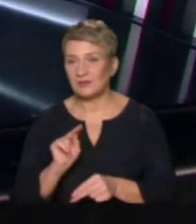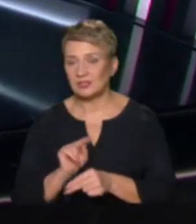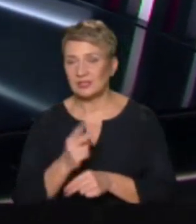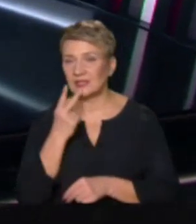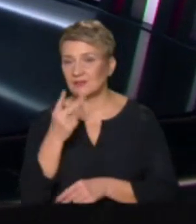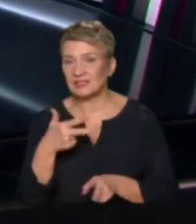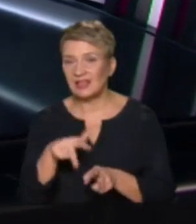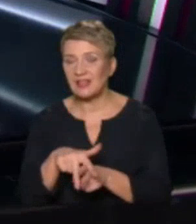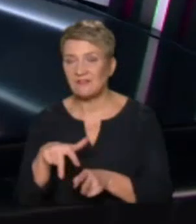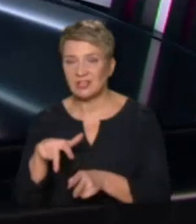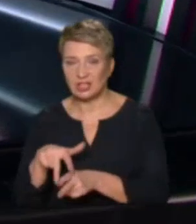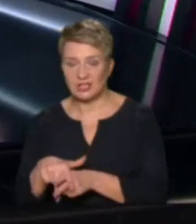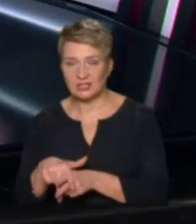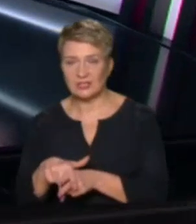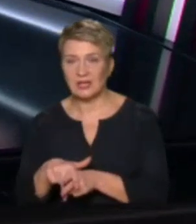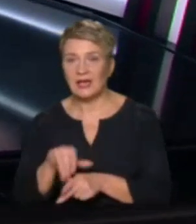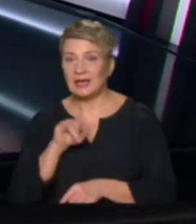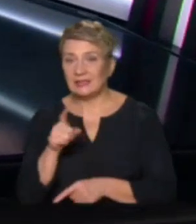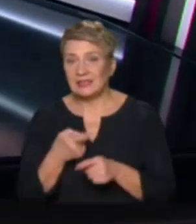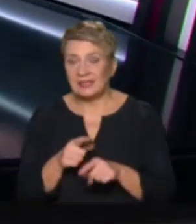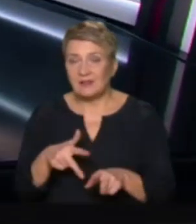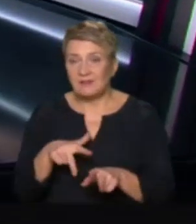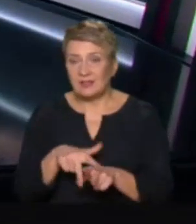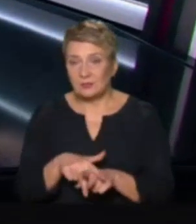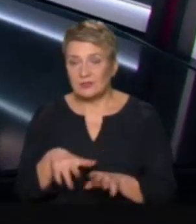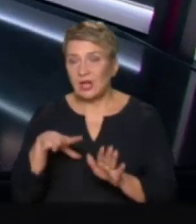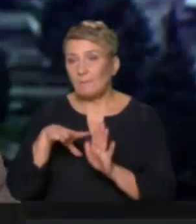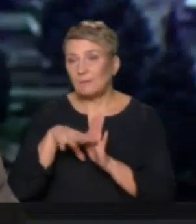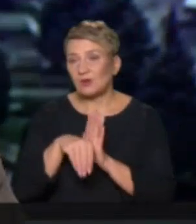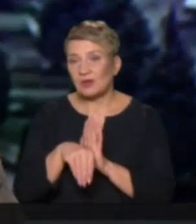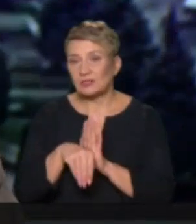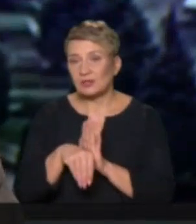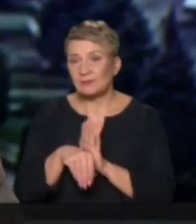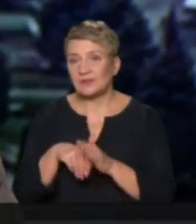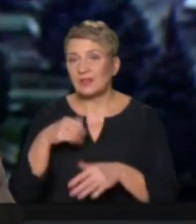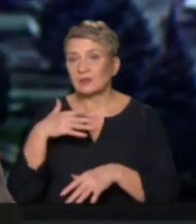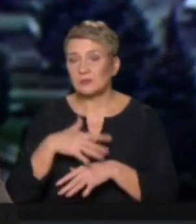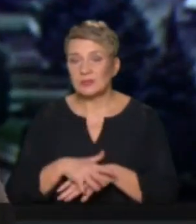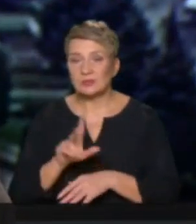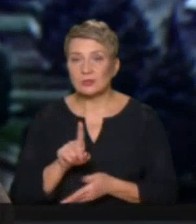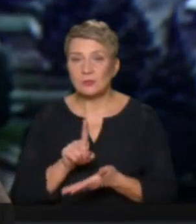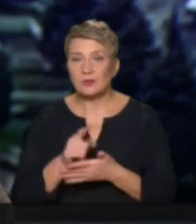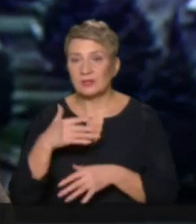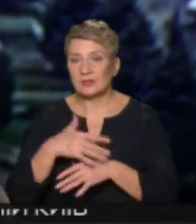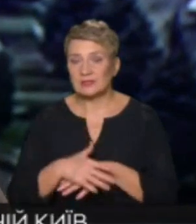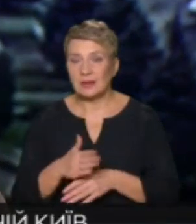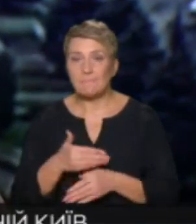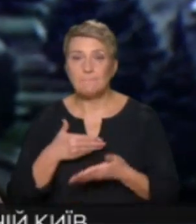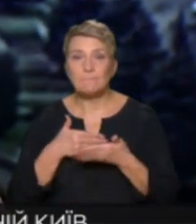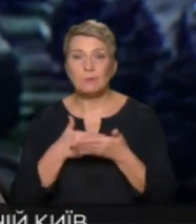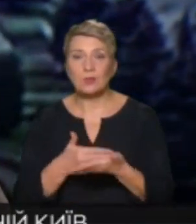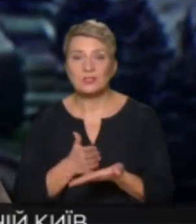навантаження і, виходячи з цього навантаження, впроваджувати. Тут, розумієте, ви маєте ще розуміти, що помічник ветерана, він не має